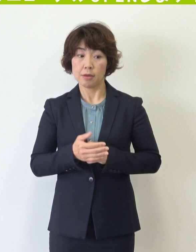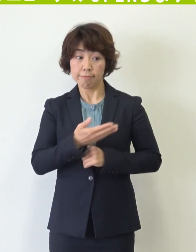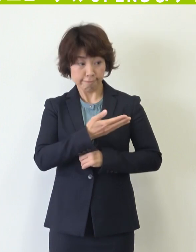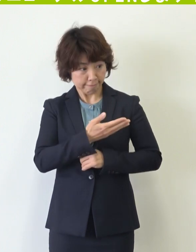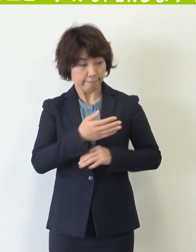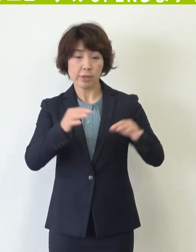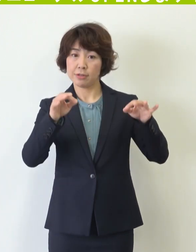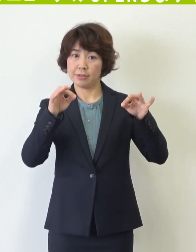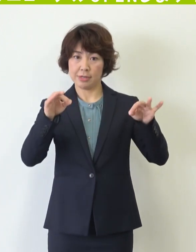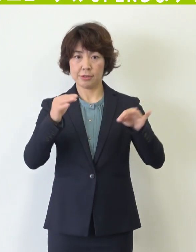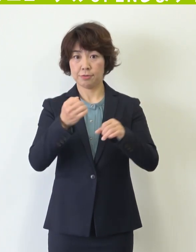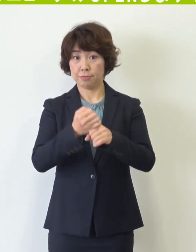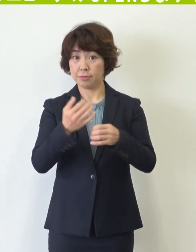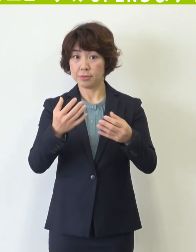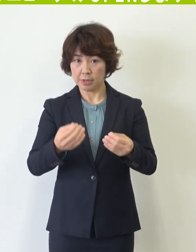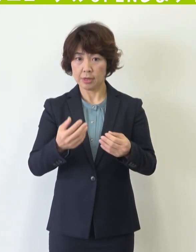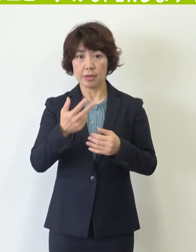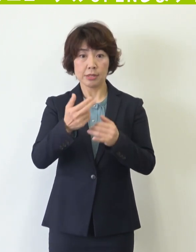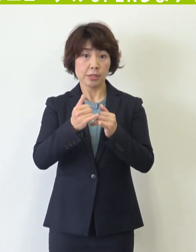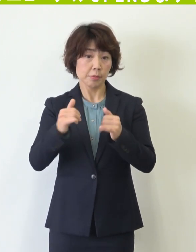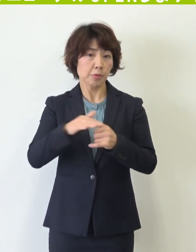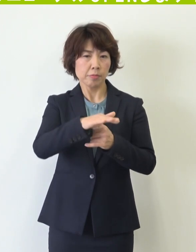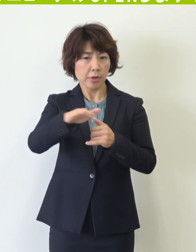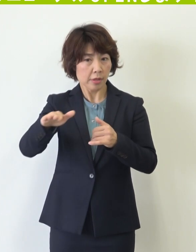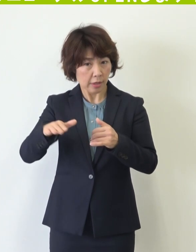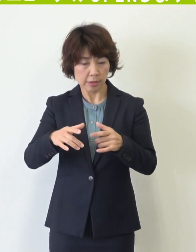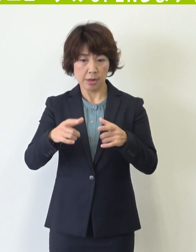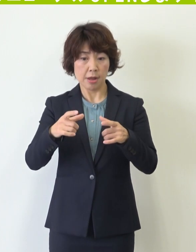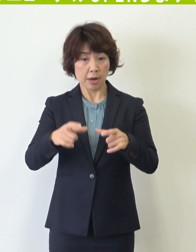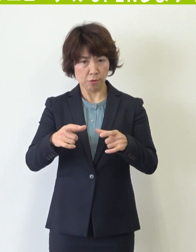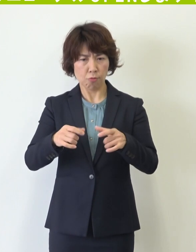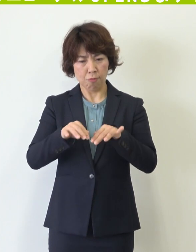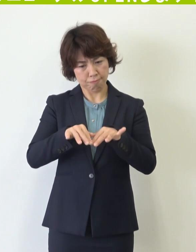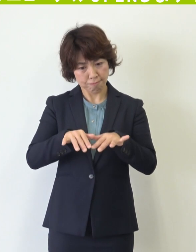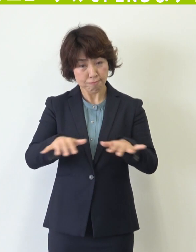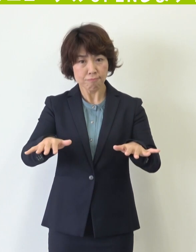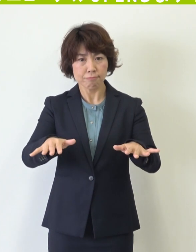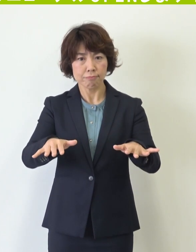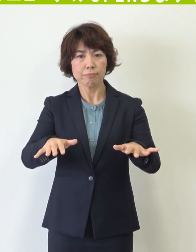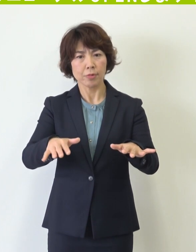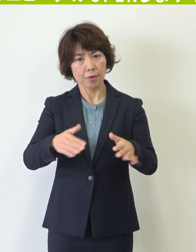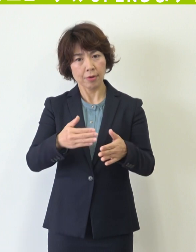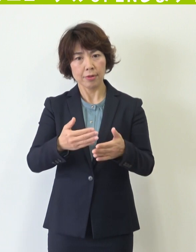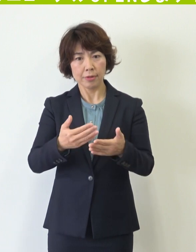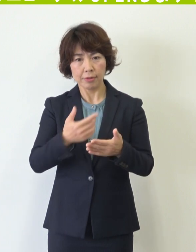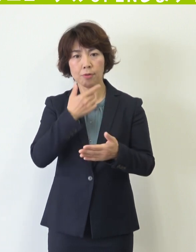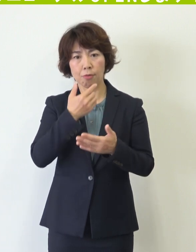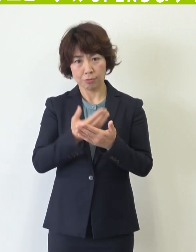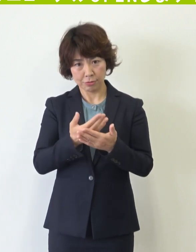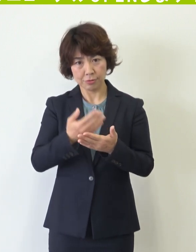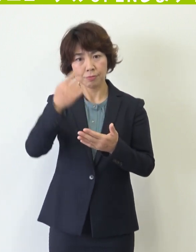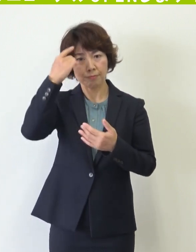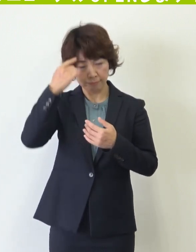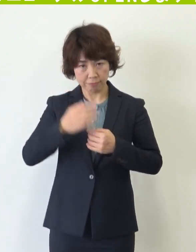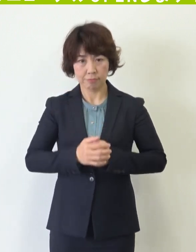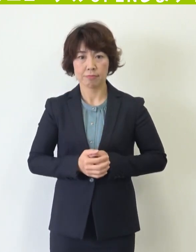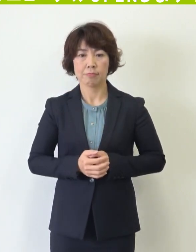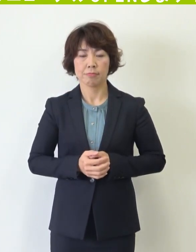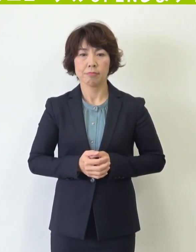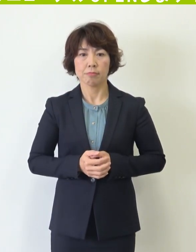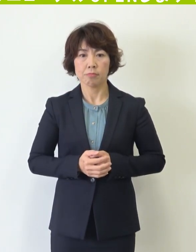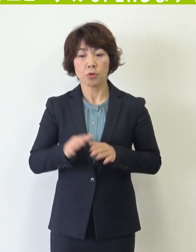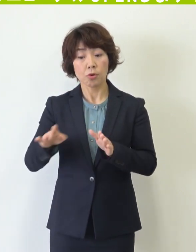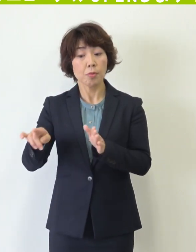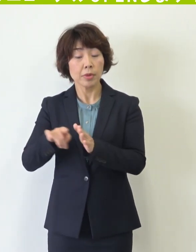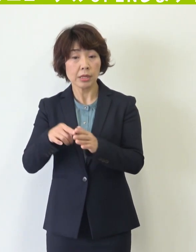たチラシを作らせていただいてあの市民の皆さんにより親しんでいただけるようにということで考えておりますこれまではですね